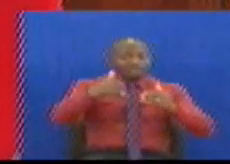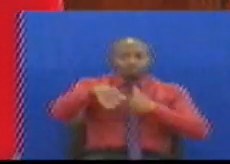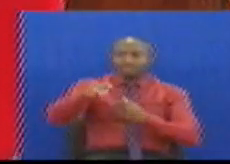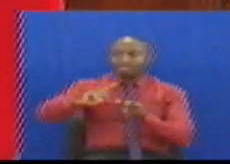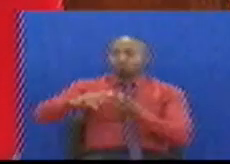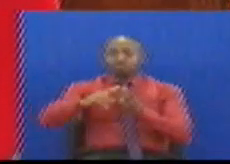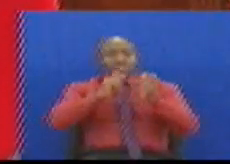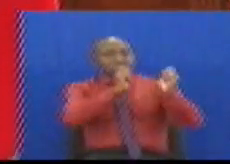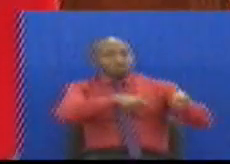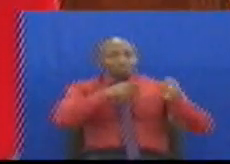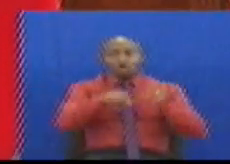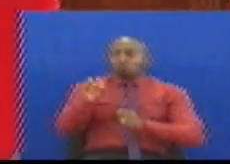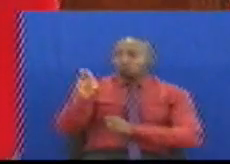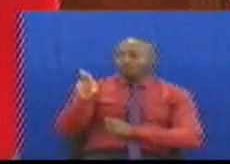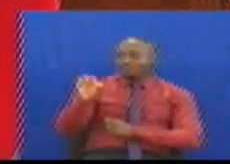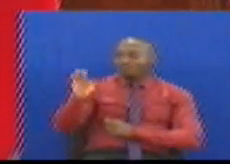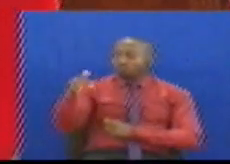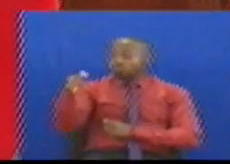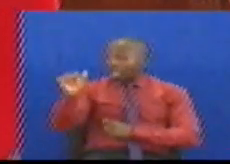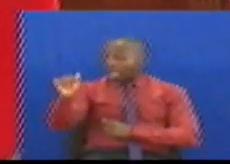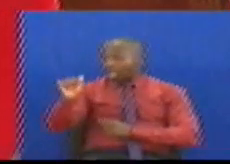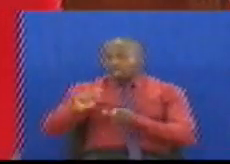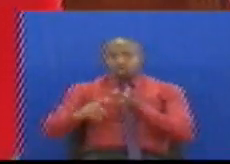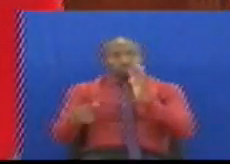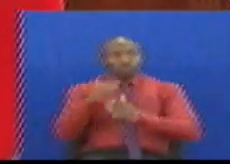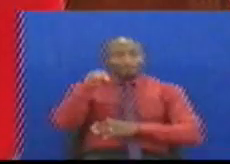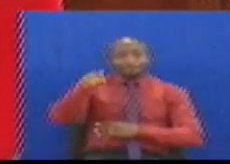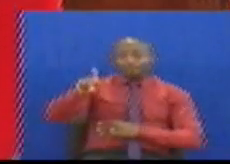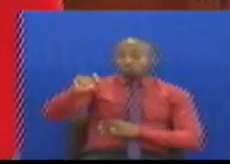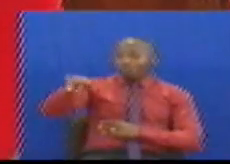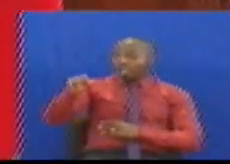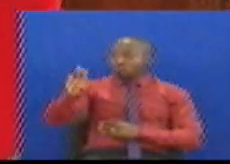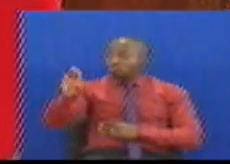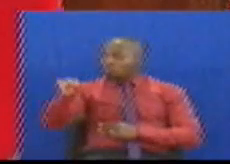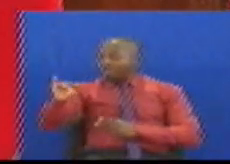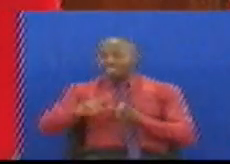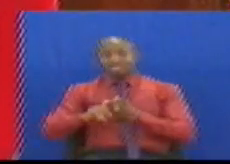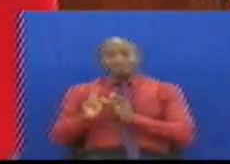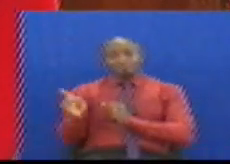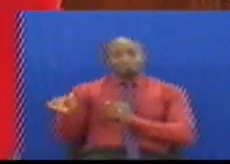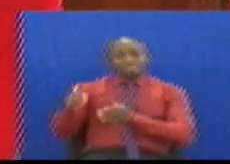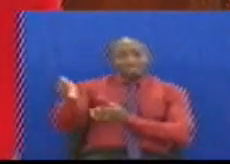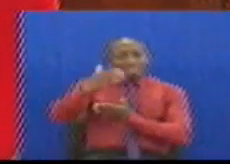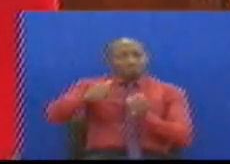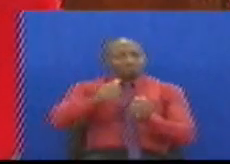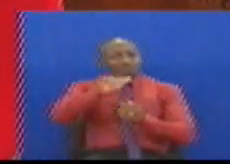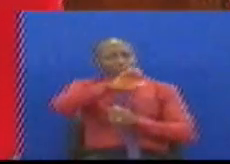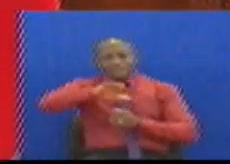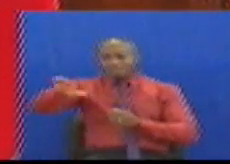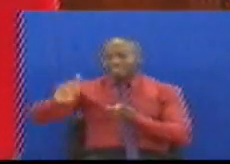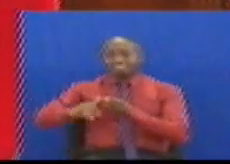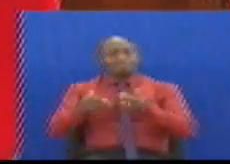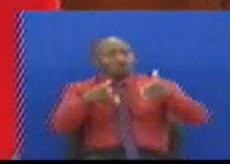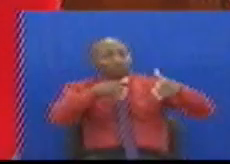ufuta mwingi kabisa, barabara ya kutoka Mkwajuni kuelekea Mnyangala kwenda Mipingo na Mkongo zimekufa kabisa, hazipitiki,